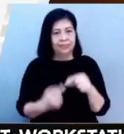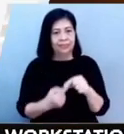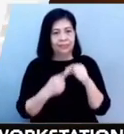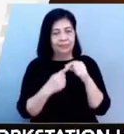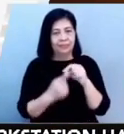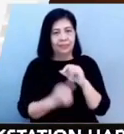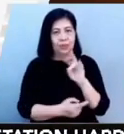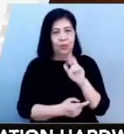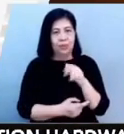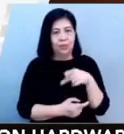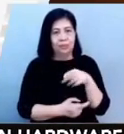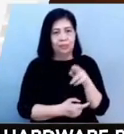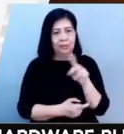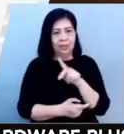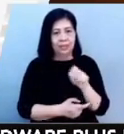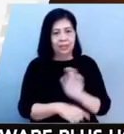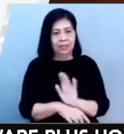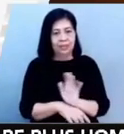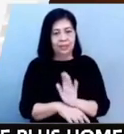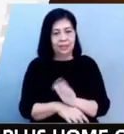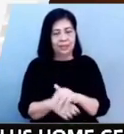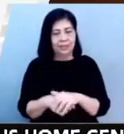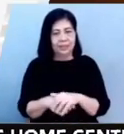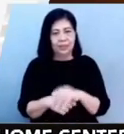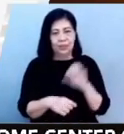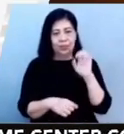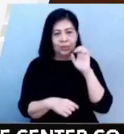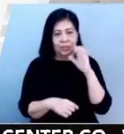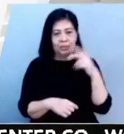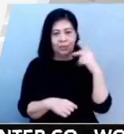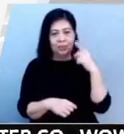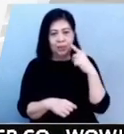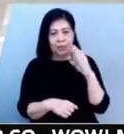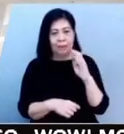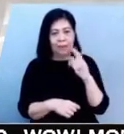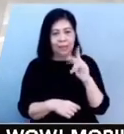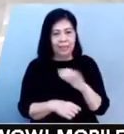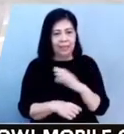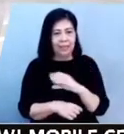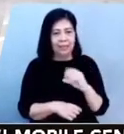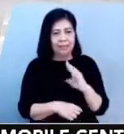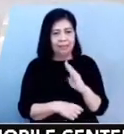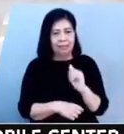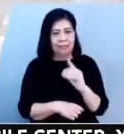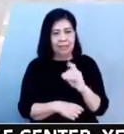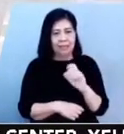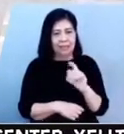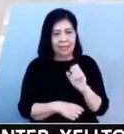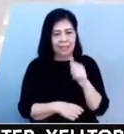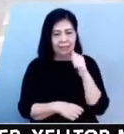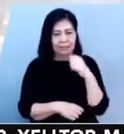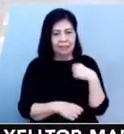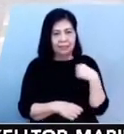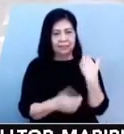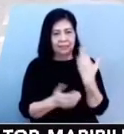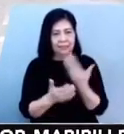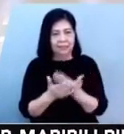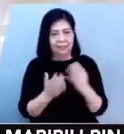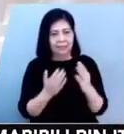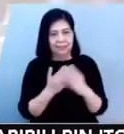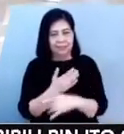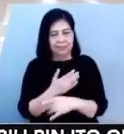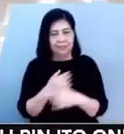Prize ang movie ni na Eugene Domingo at Pocwang na Becky and Badette. Kagabi balik bansa na sina GMA Network Senior